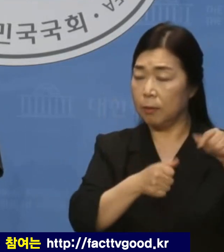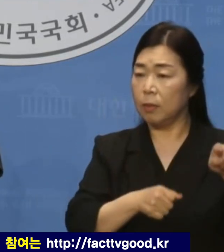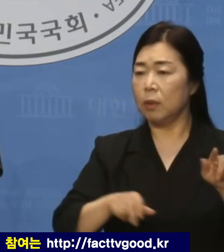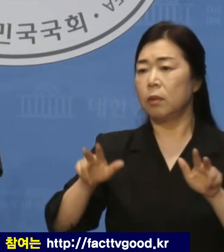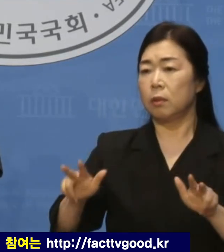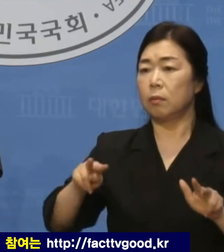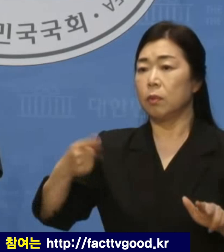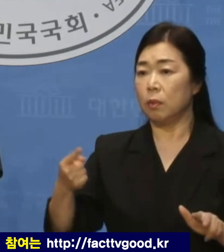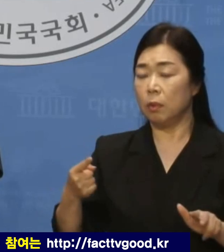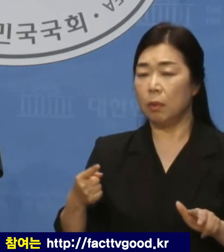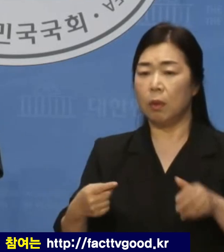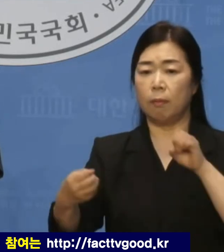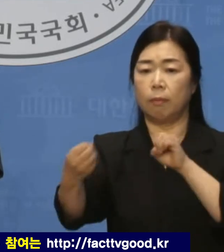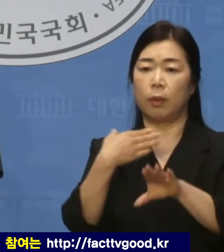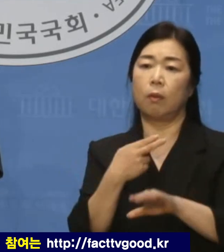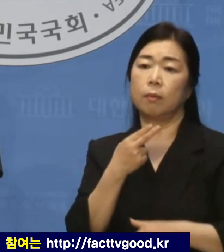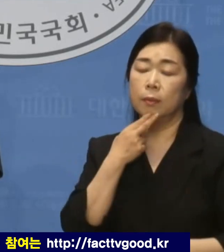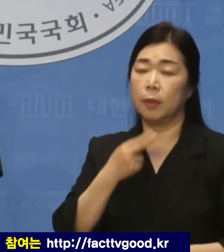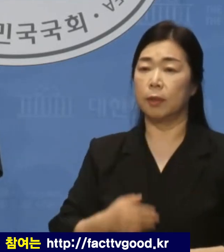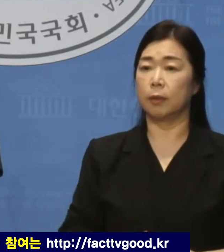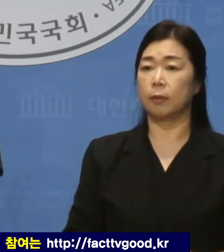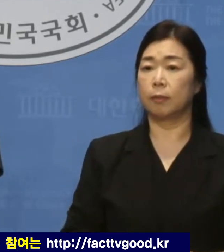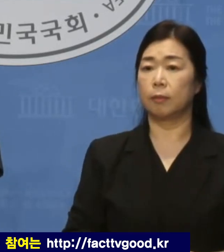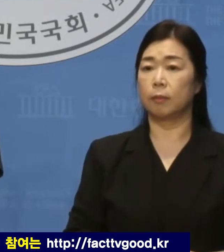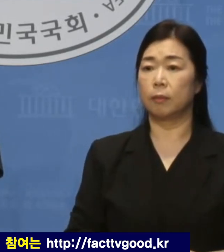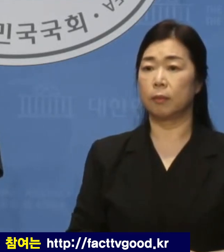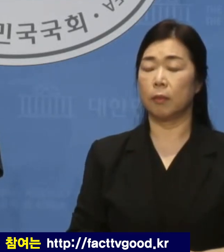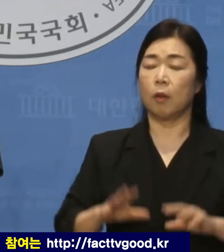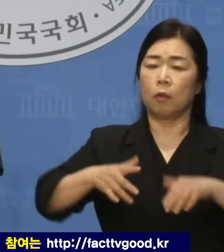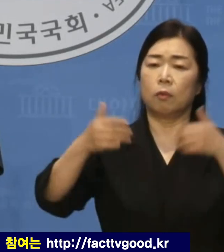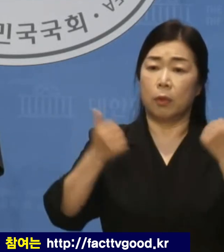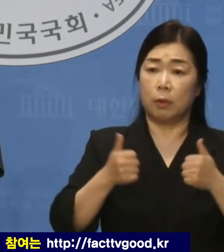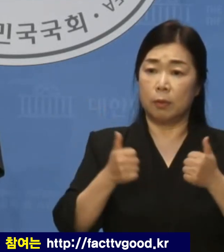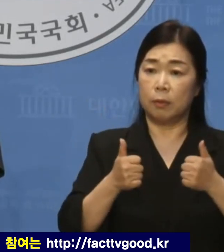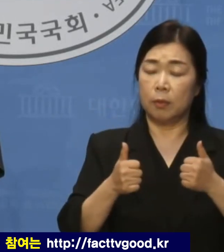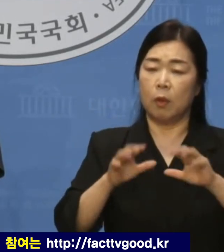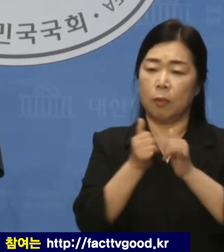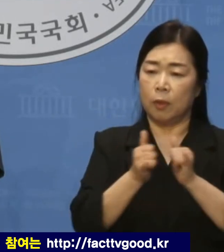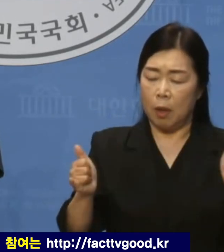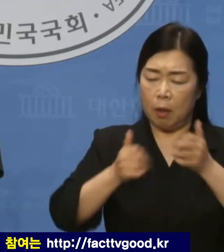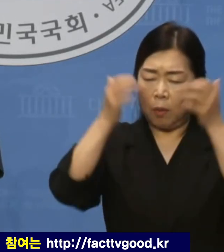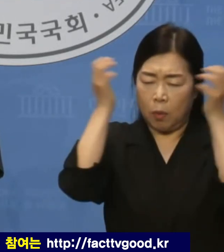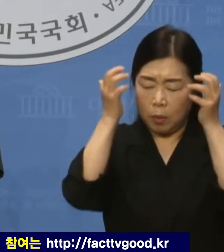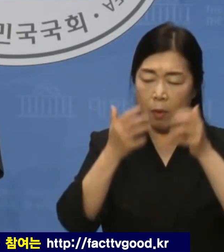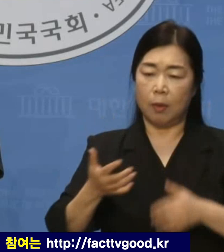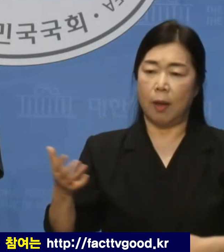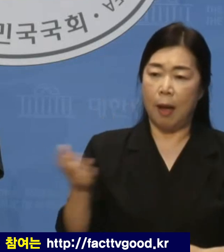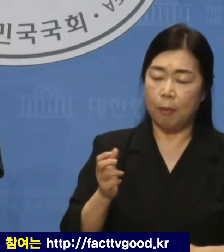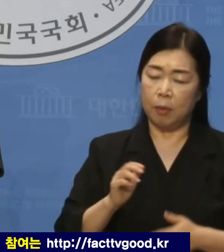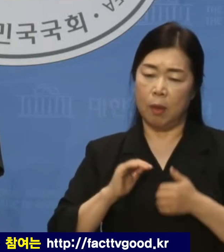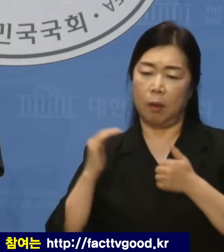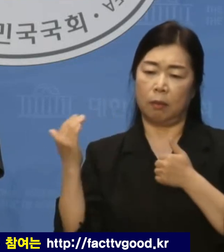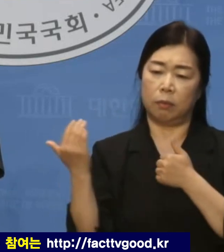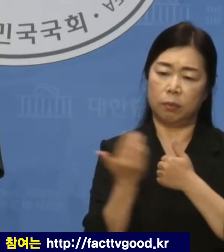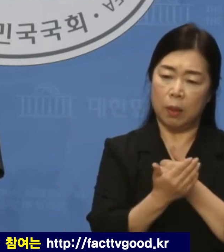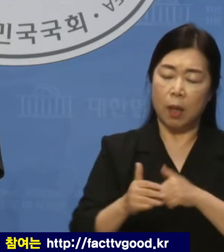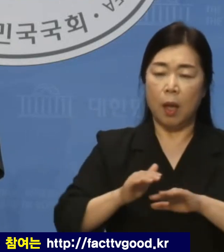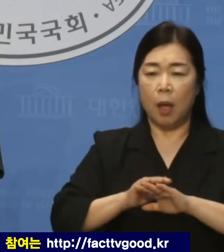국회는 아직까지 응답이 없습니다. 국회는 국민의 고통과 아픔을